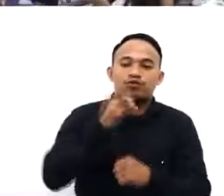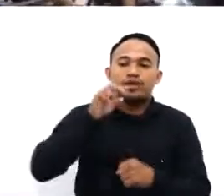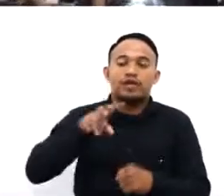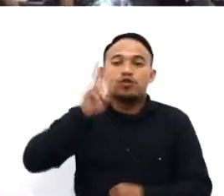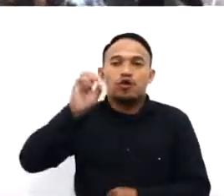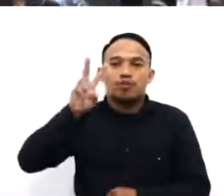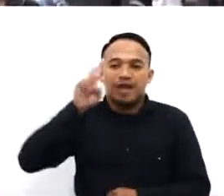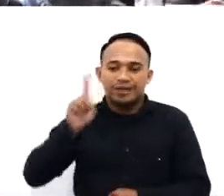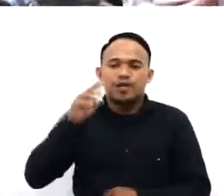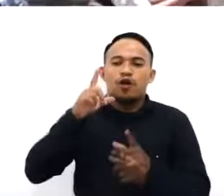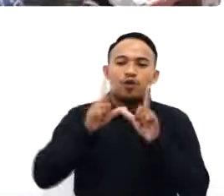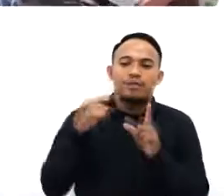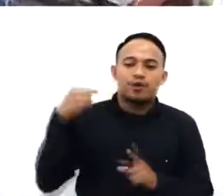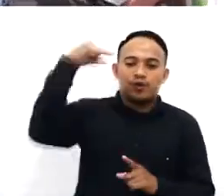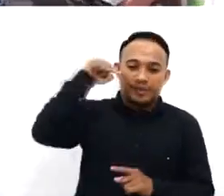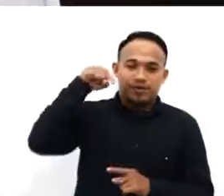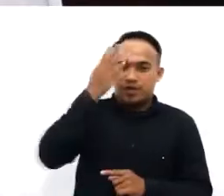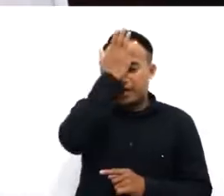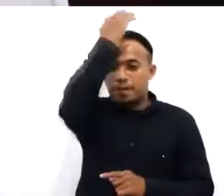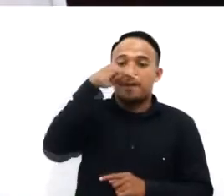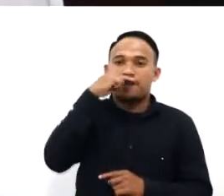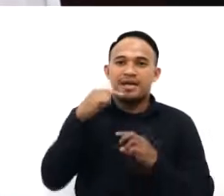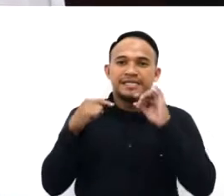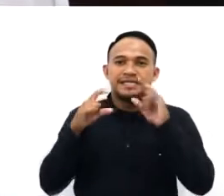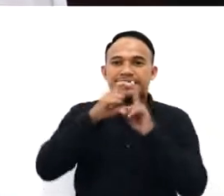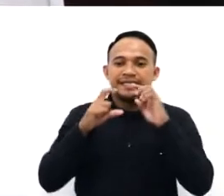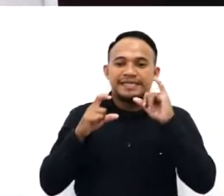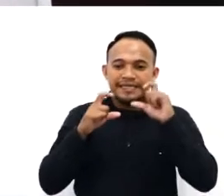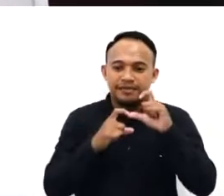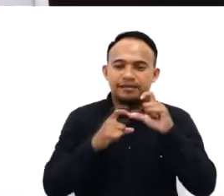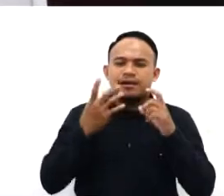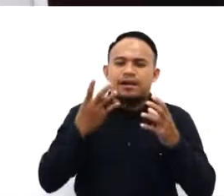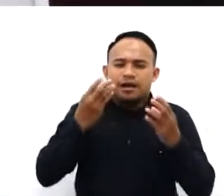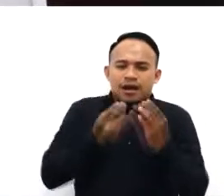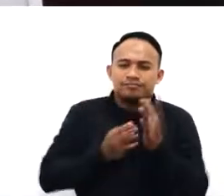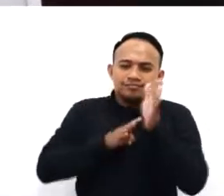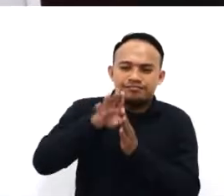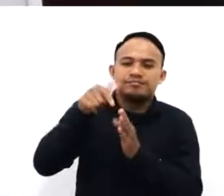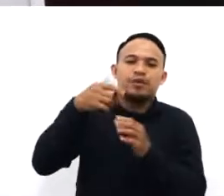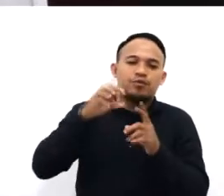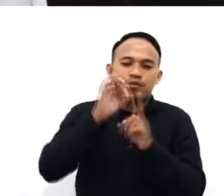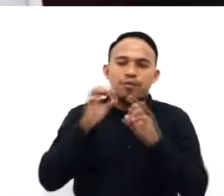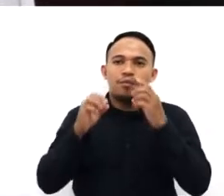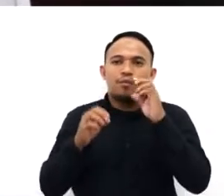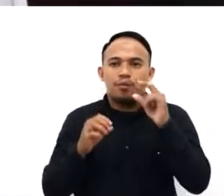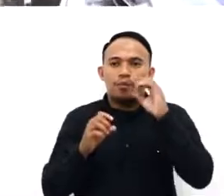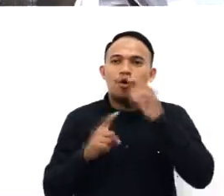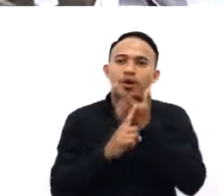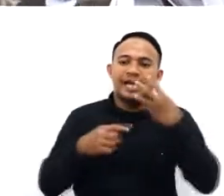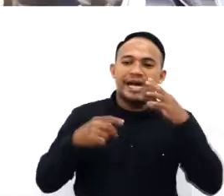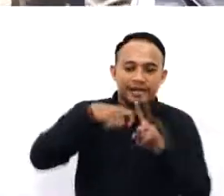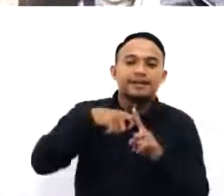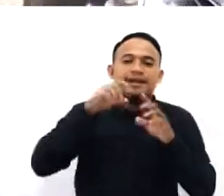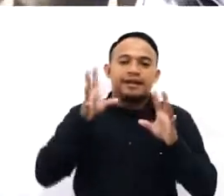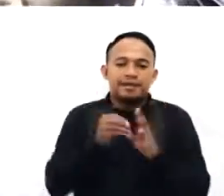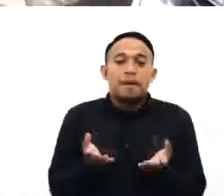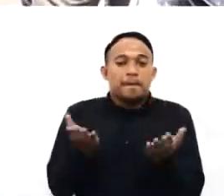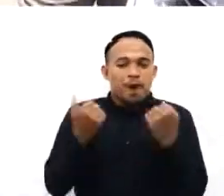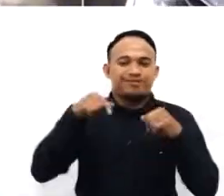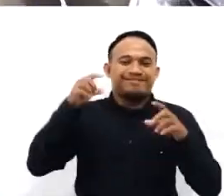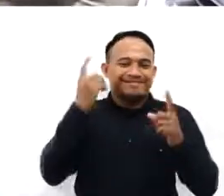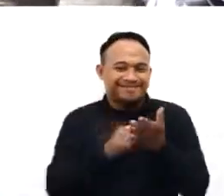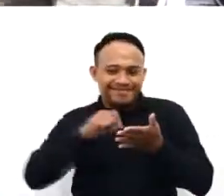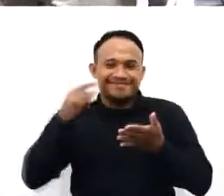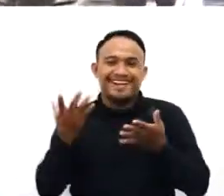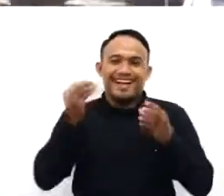Jelang berakhirnya tahun anggaran 2021, Wakil Gubernur Gorontalo Haji Idris Rahim meninjau